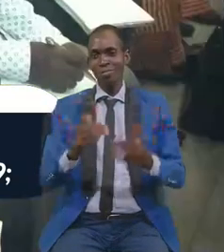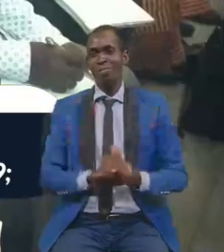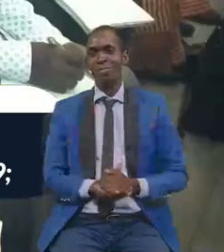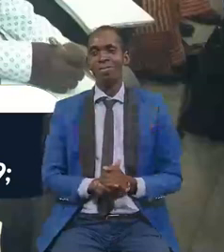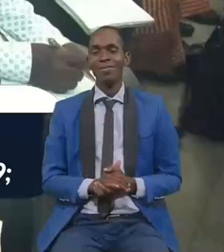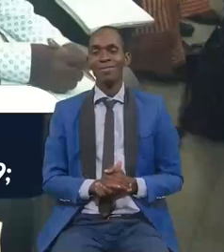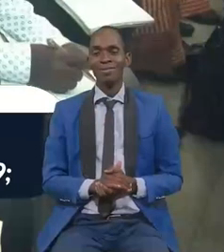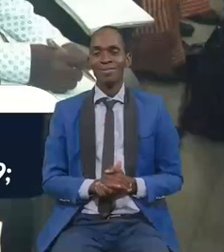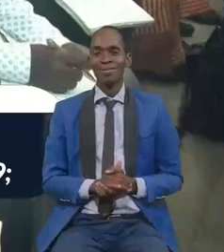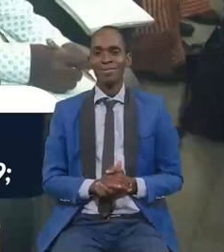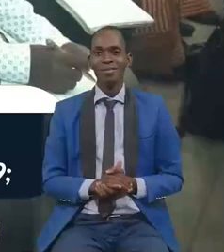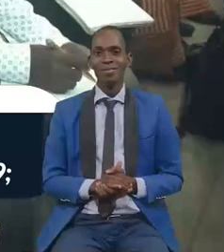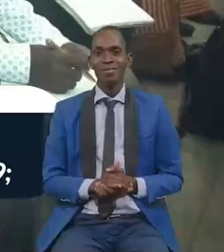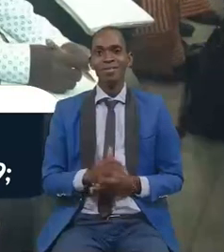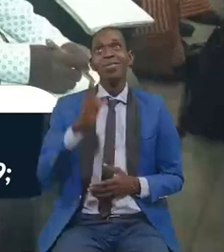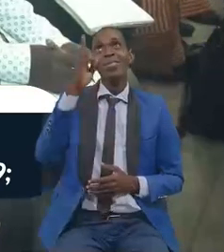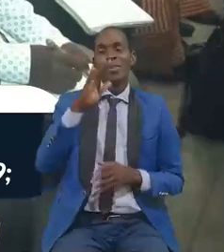Premier point. Que le Seigneur vous bénisse.